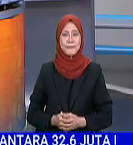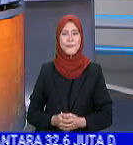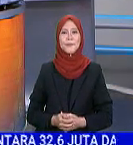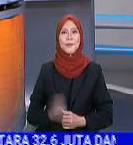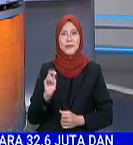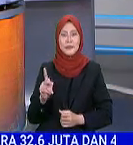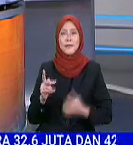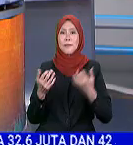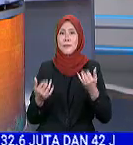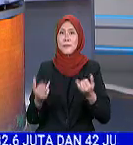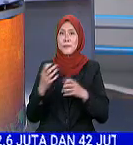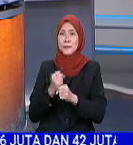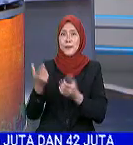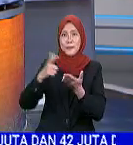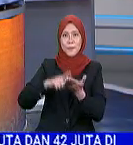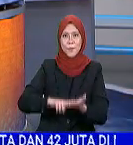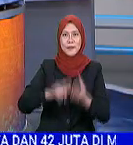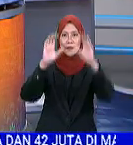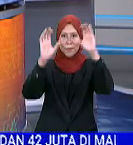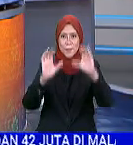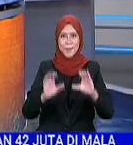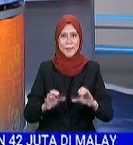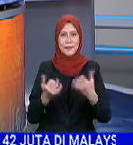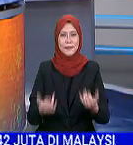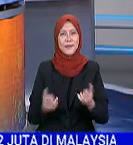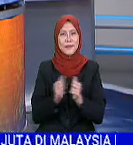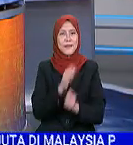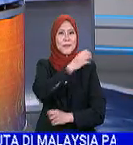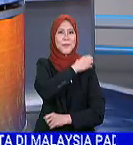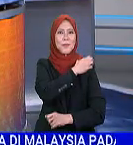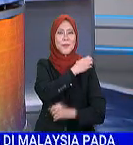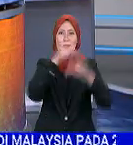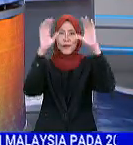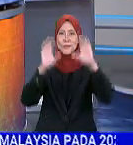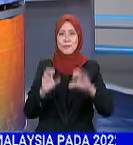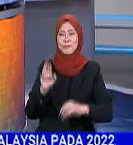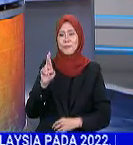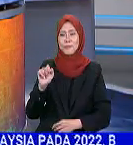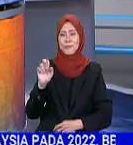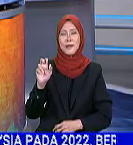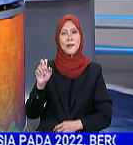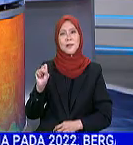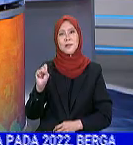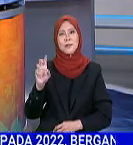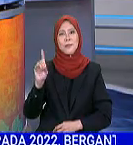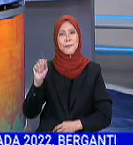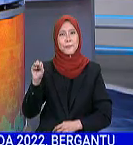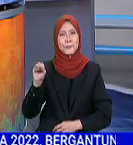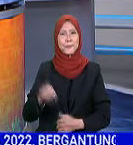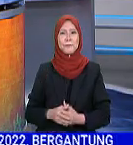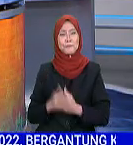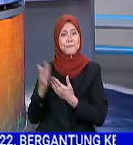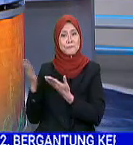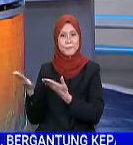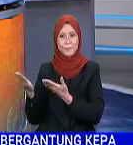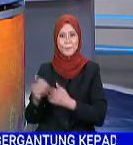Baik, saudara, kita dapatkan dahulu laporan cuaca semasa bersama Pegawai Meteorologi Rashidam Amirul Ashraf Roslan.